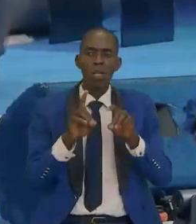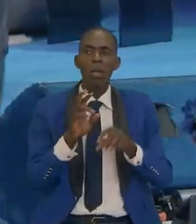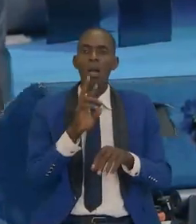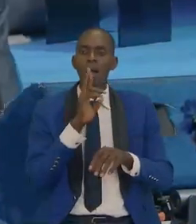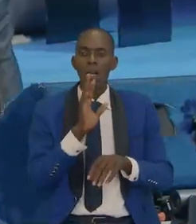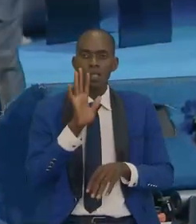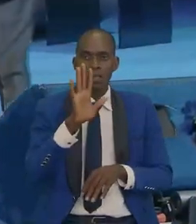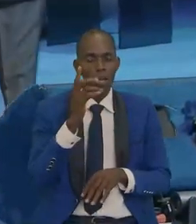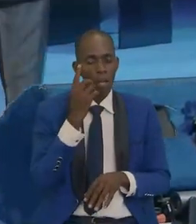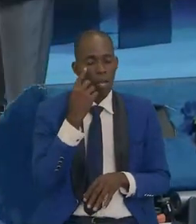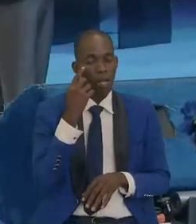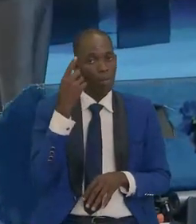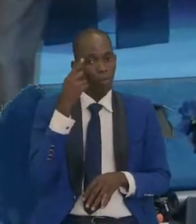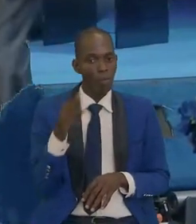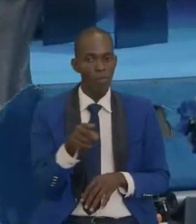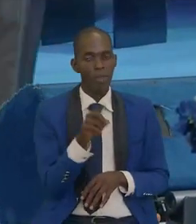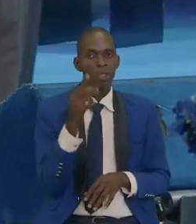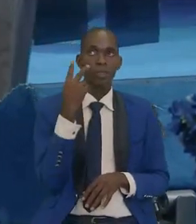te dira,